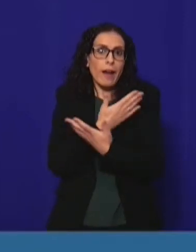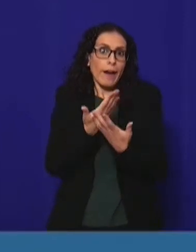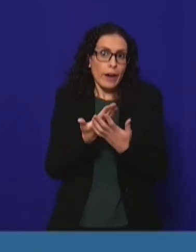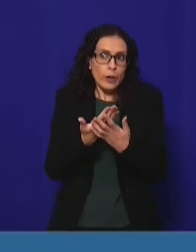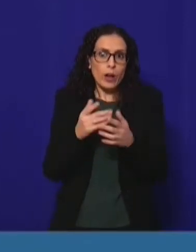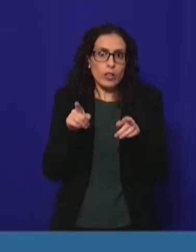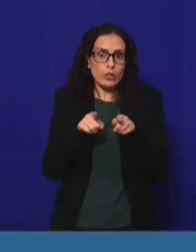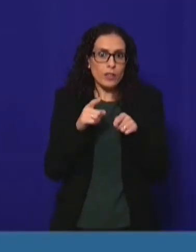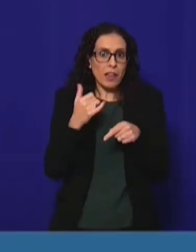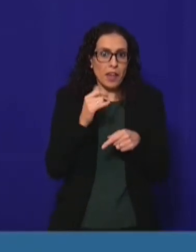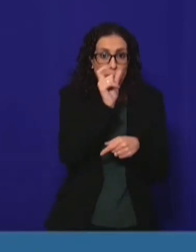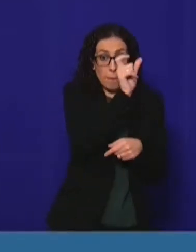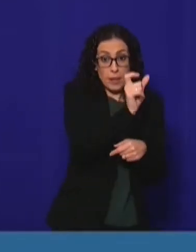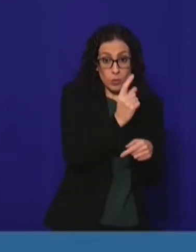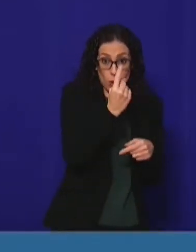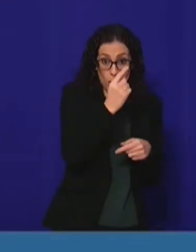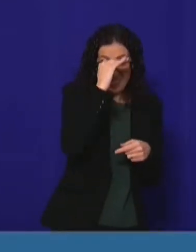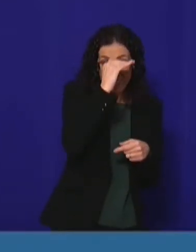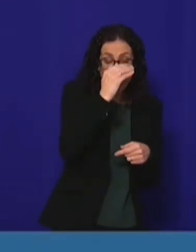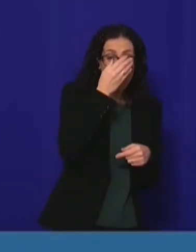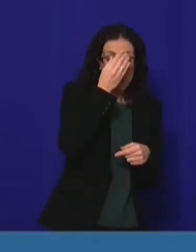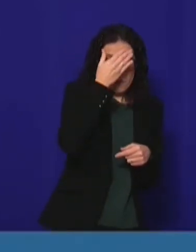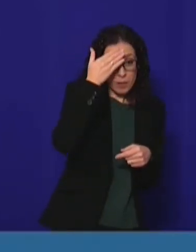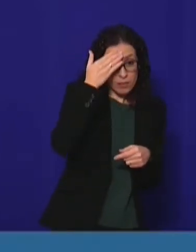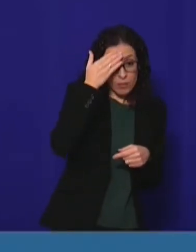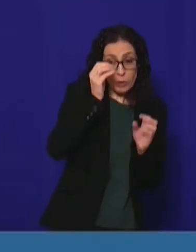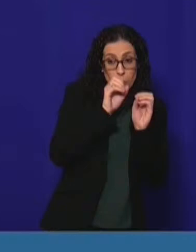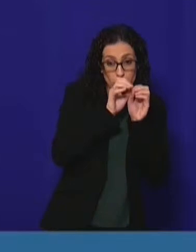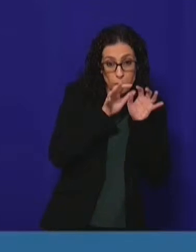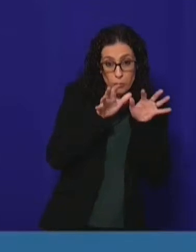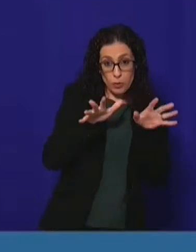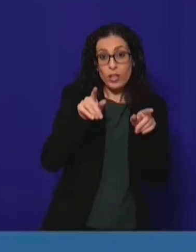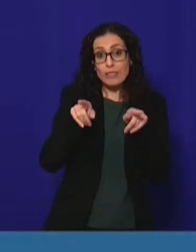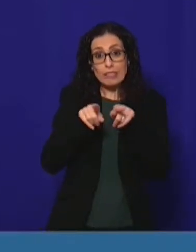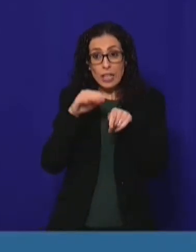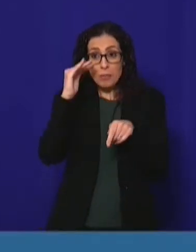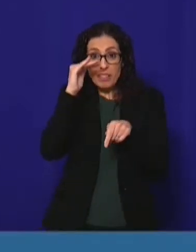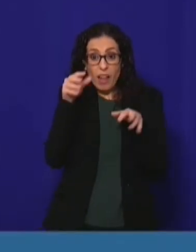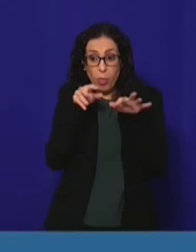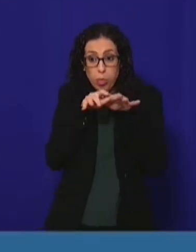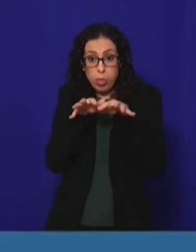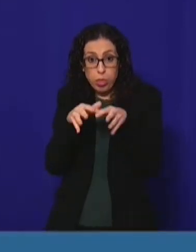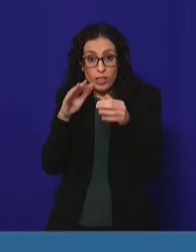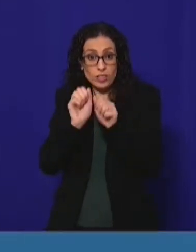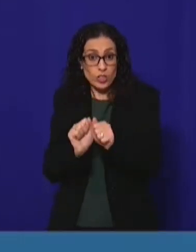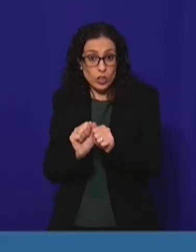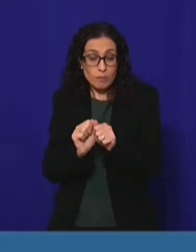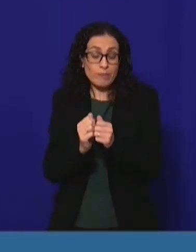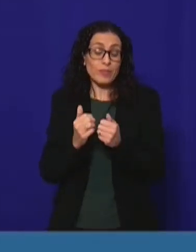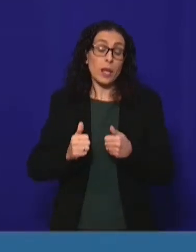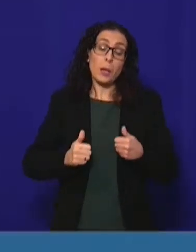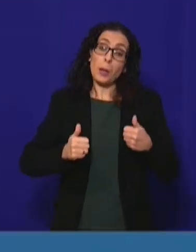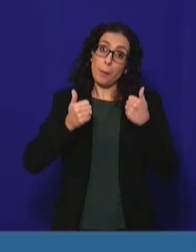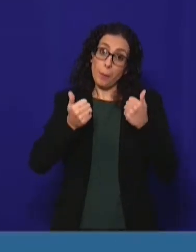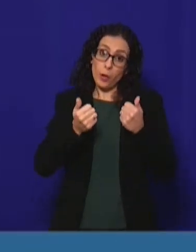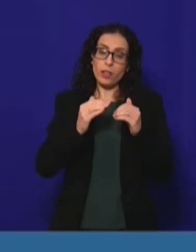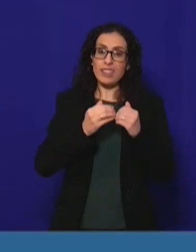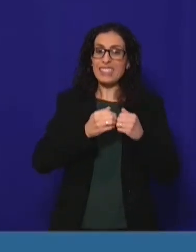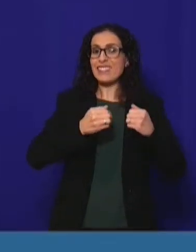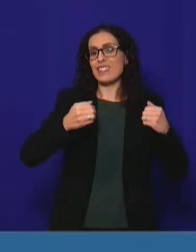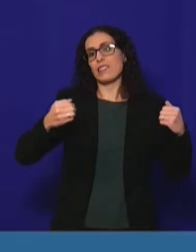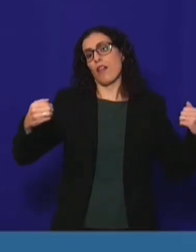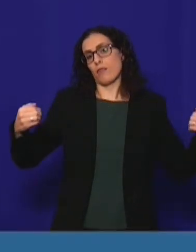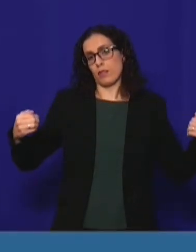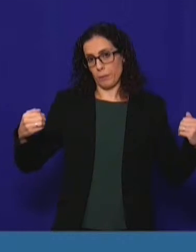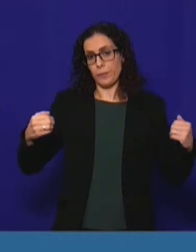barra. Nfakkarkom fid-distanza fiżika minn persuna għall-oħra dejjem naraw li nżommu żewġ metri il-bogħod minn